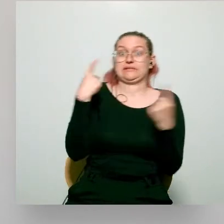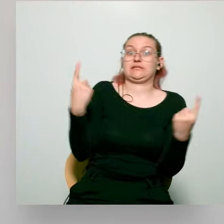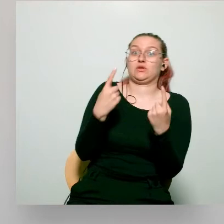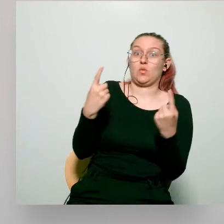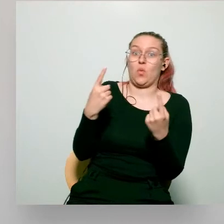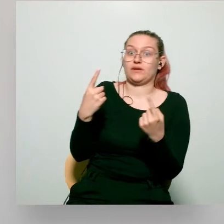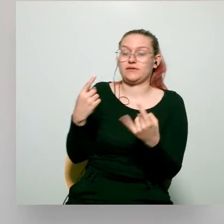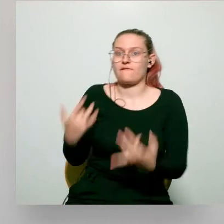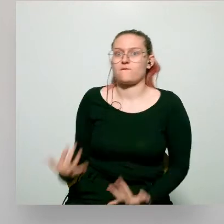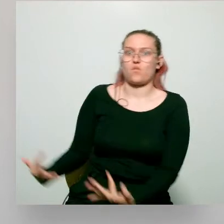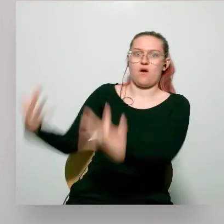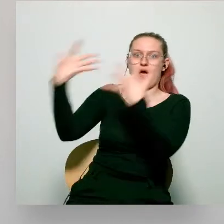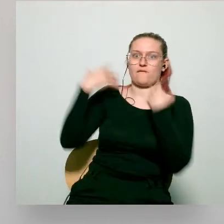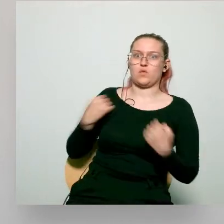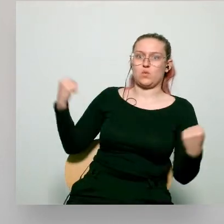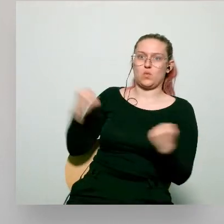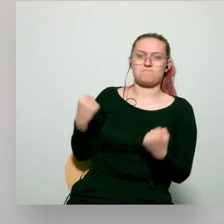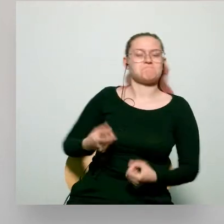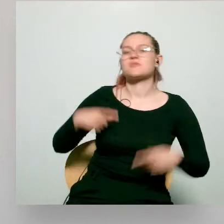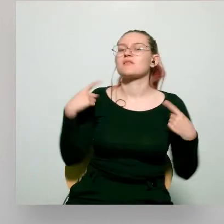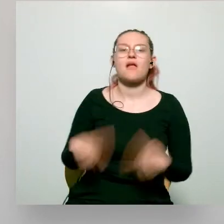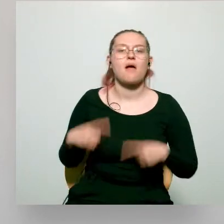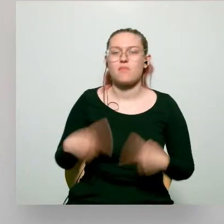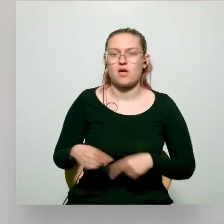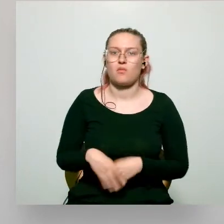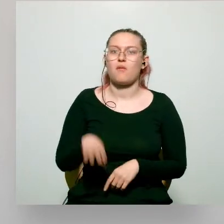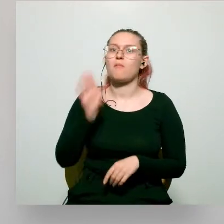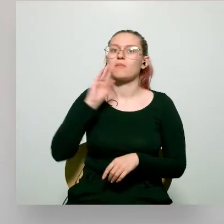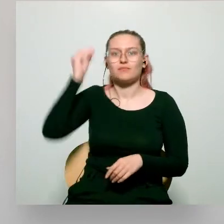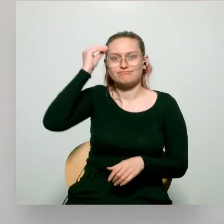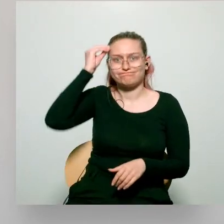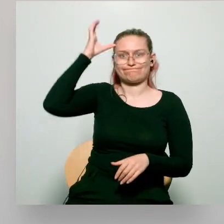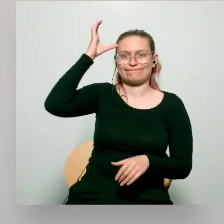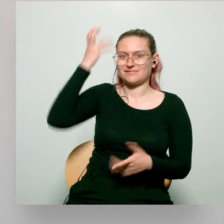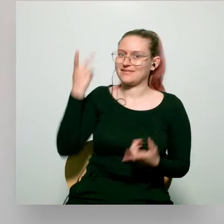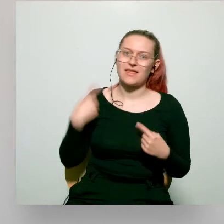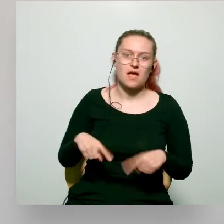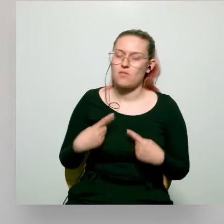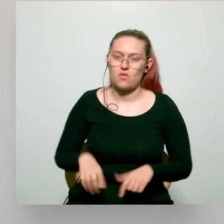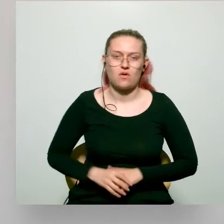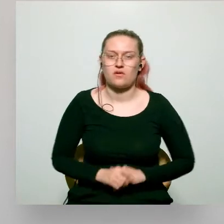nie dało, czyli nie było tej nowej wiedzy dla nich.